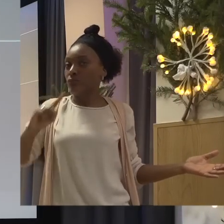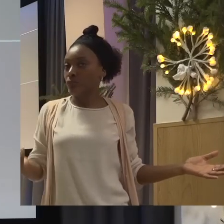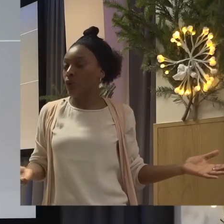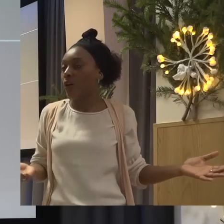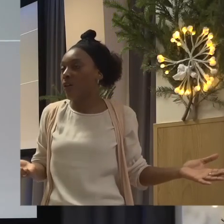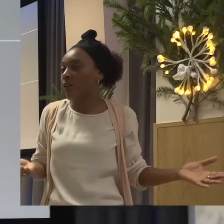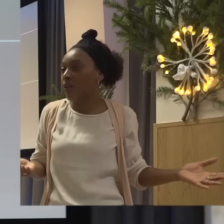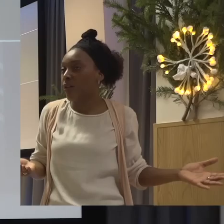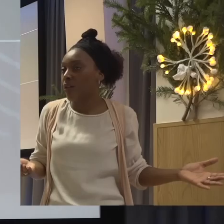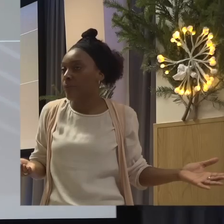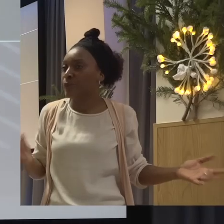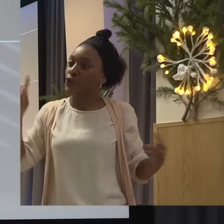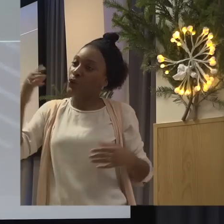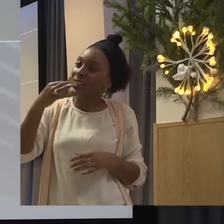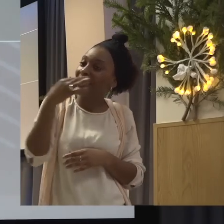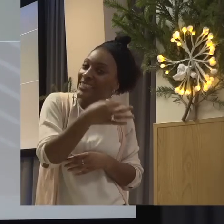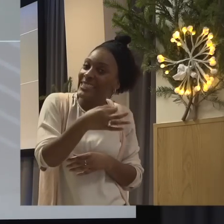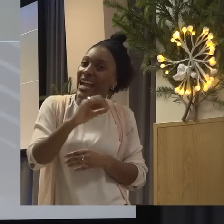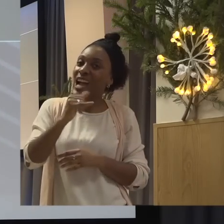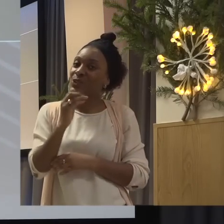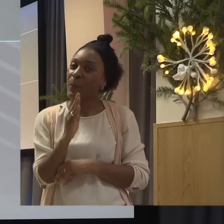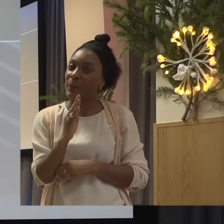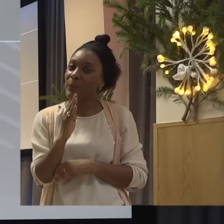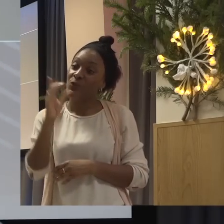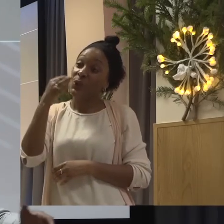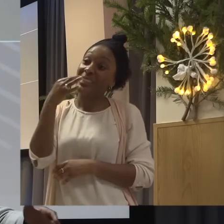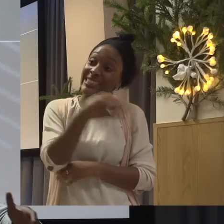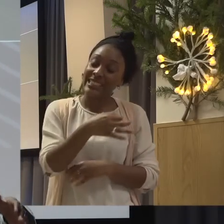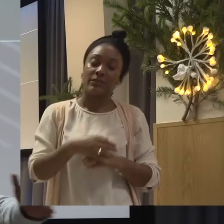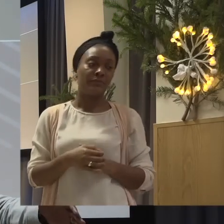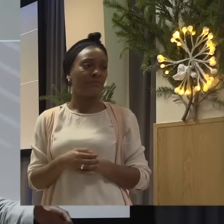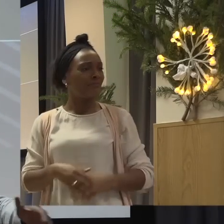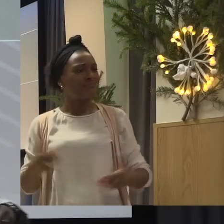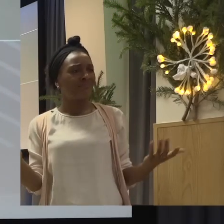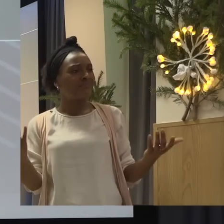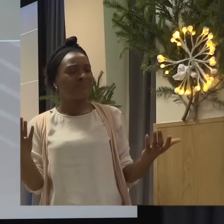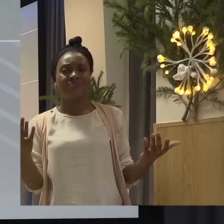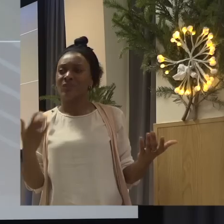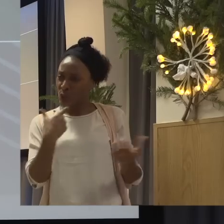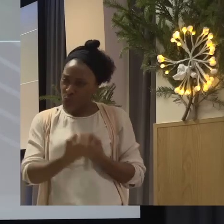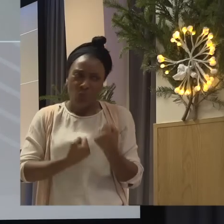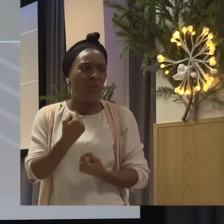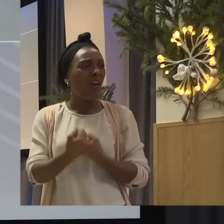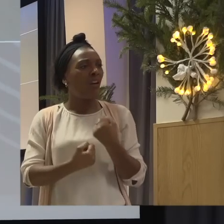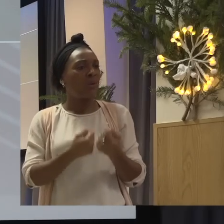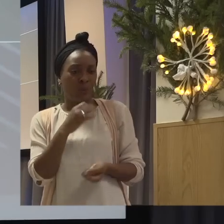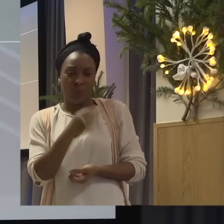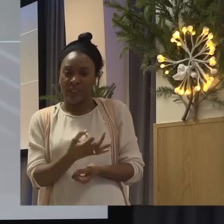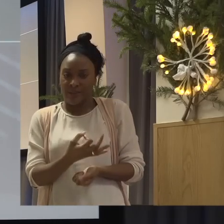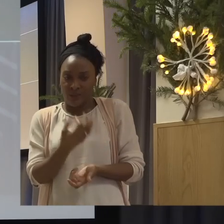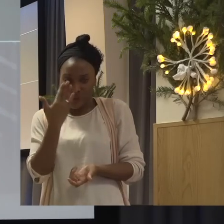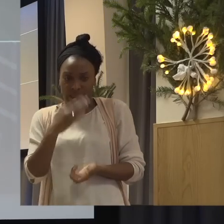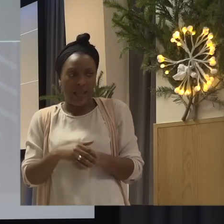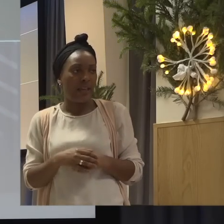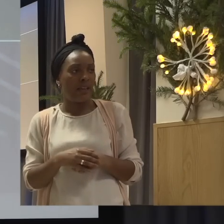Dieu va rappeler à Job que, quelle que soit ta douleur, sache que les éléments de la nature n'ont